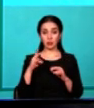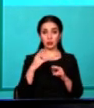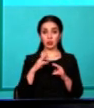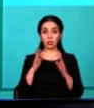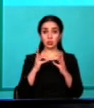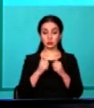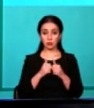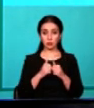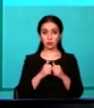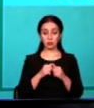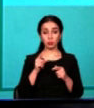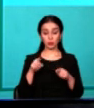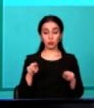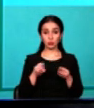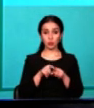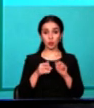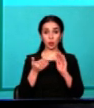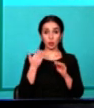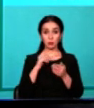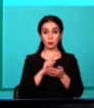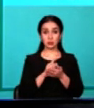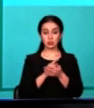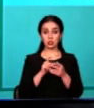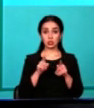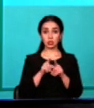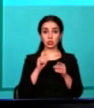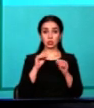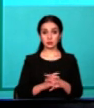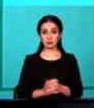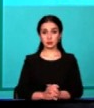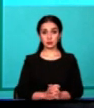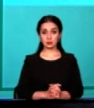massasini hisoblang. Buni ham xuddi oldingi masaladagi ishlaymiz. Ya'ni